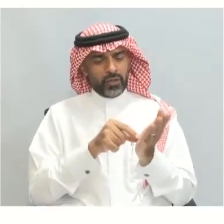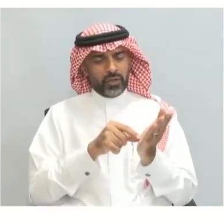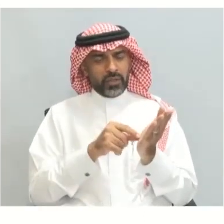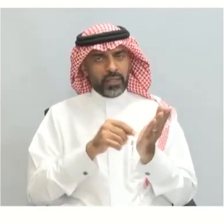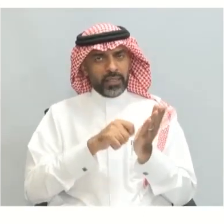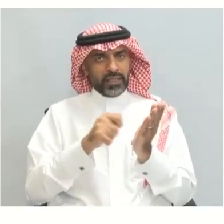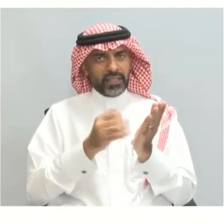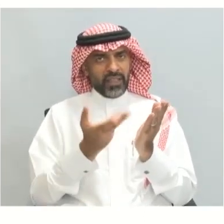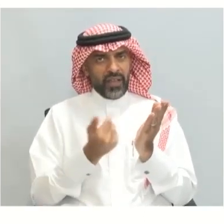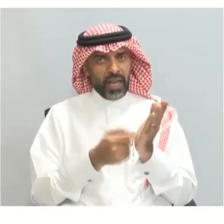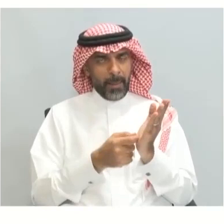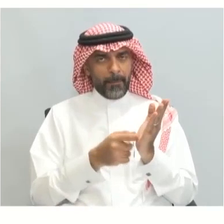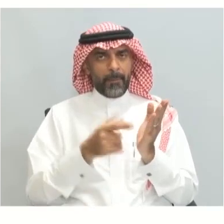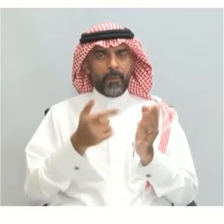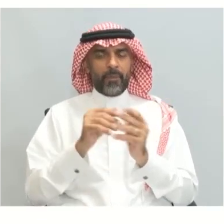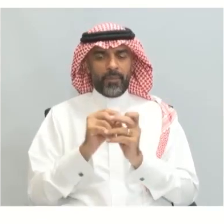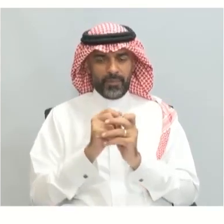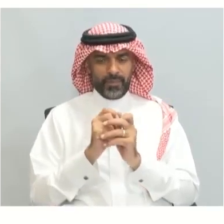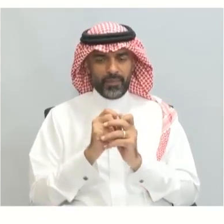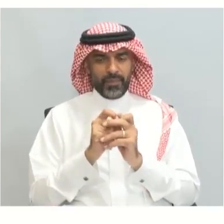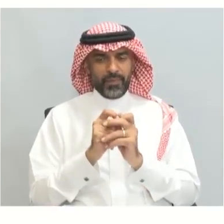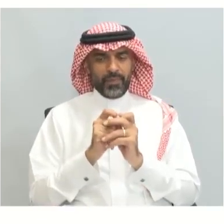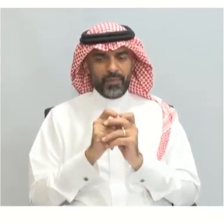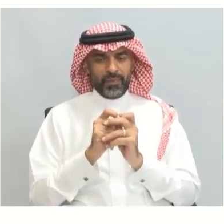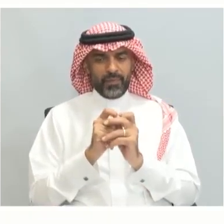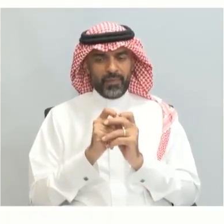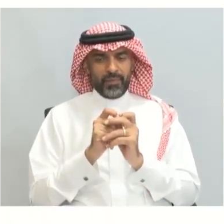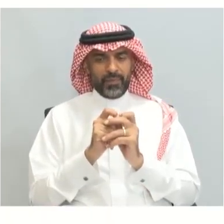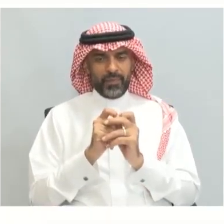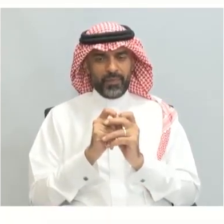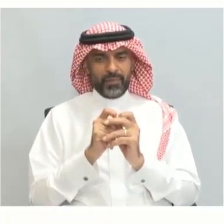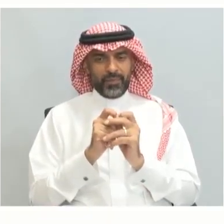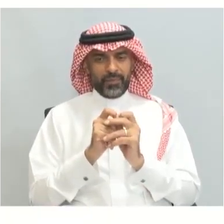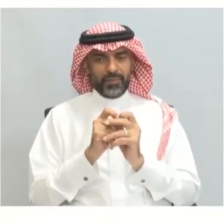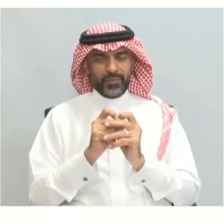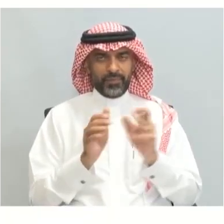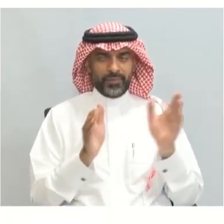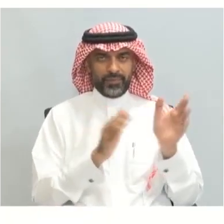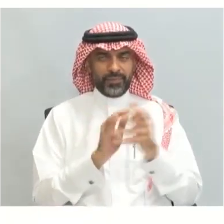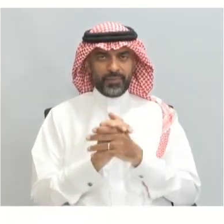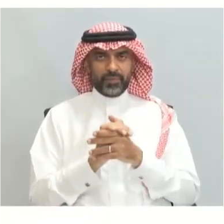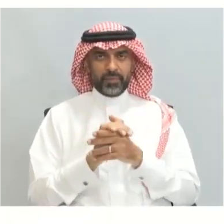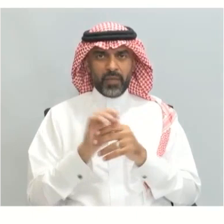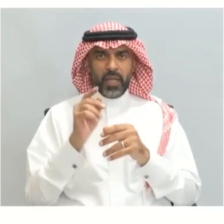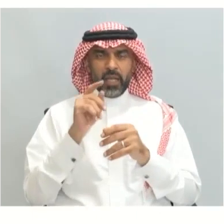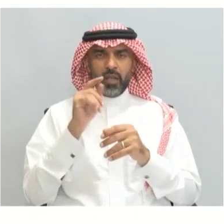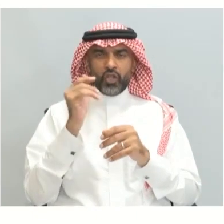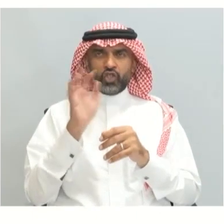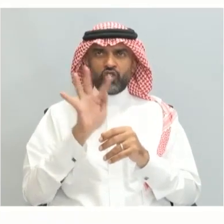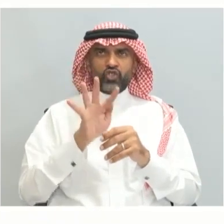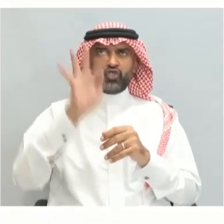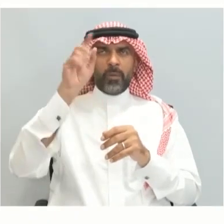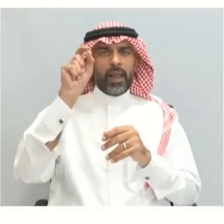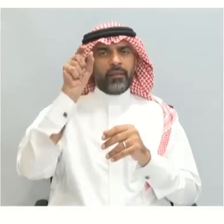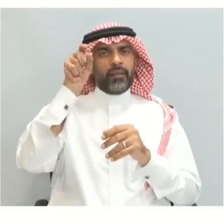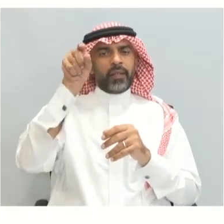الى موقع ومكان الخريطه في الكتاب اهميه اتجاه الشمال